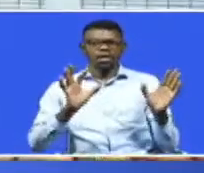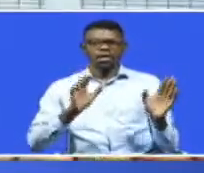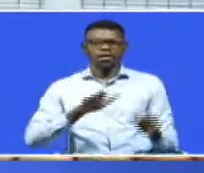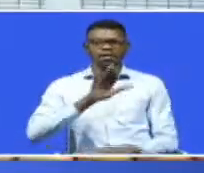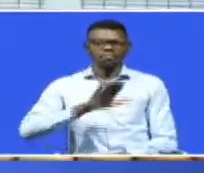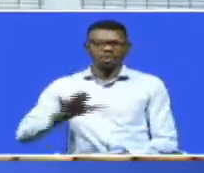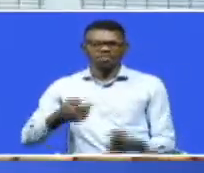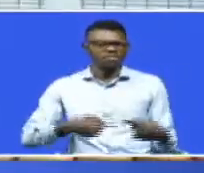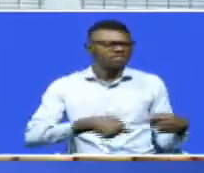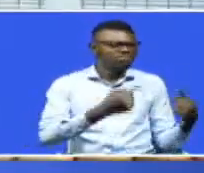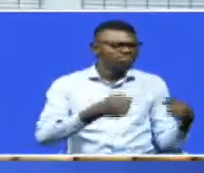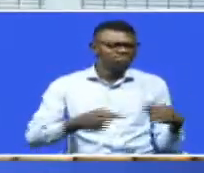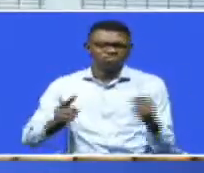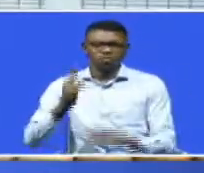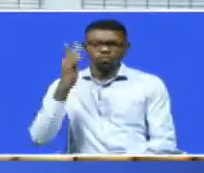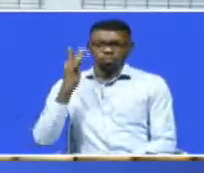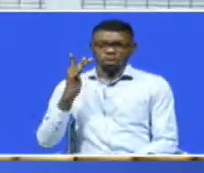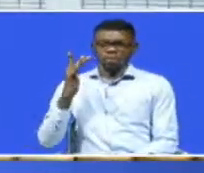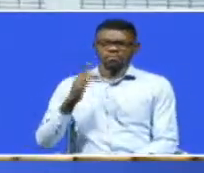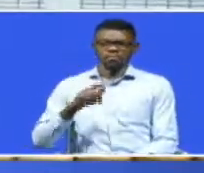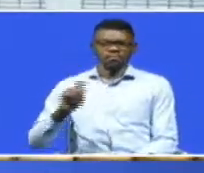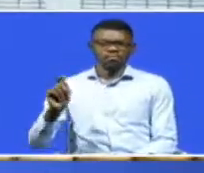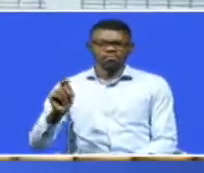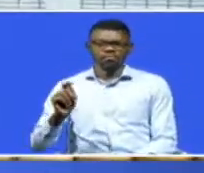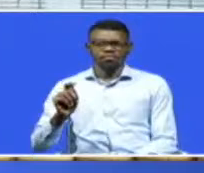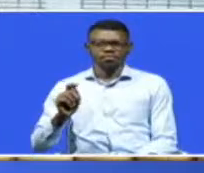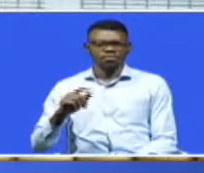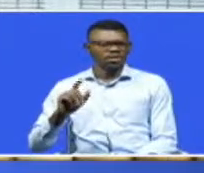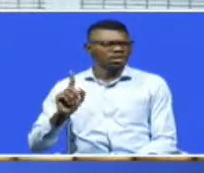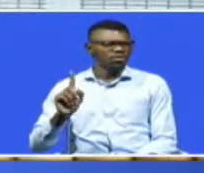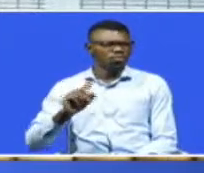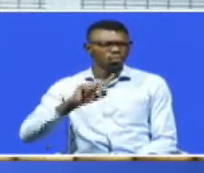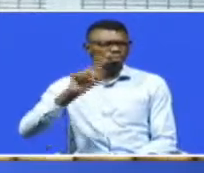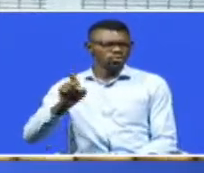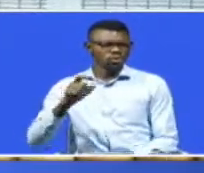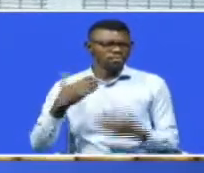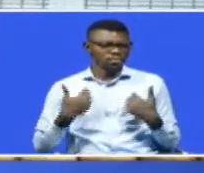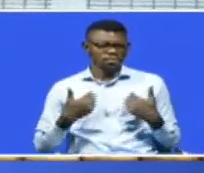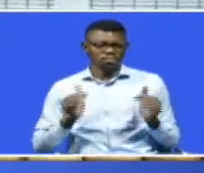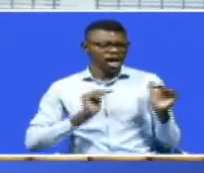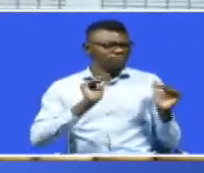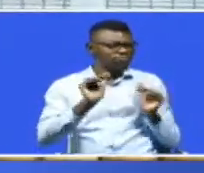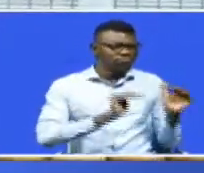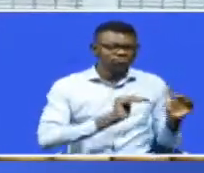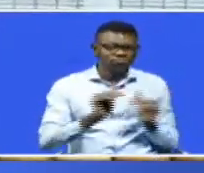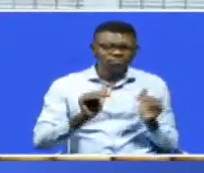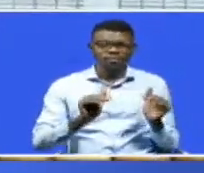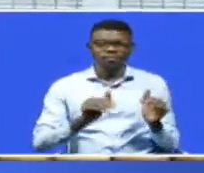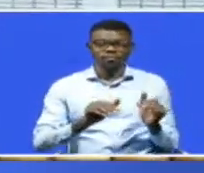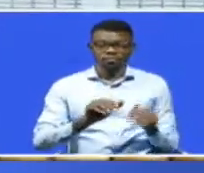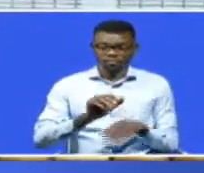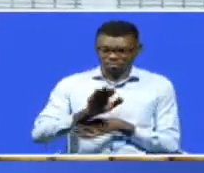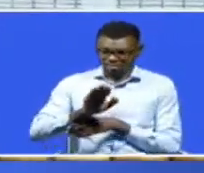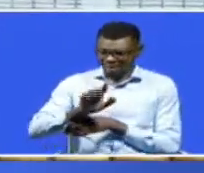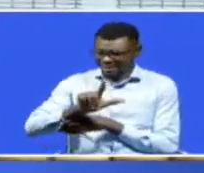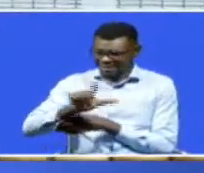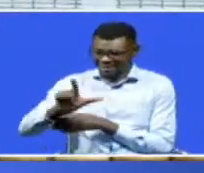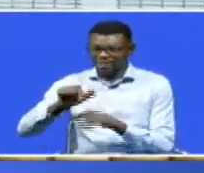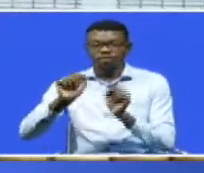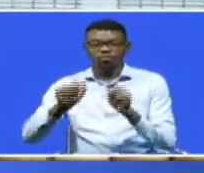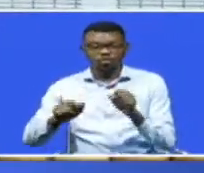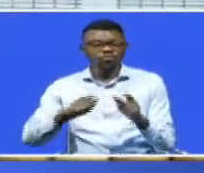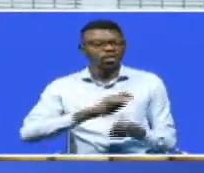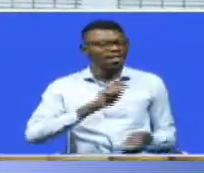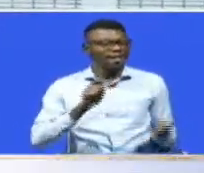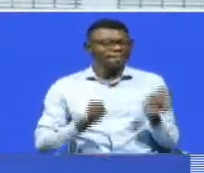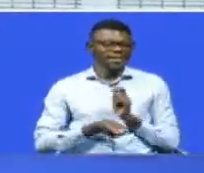bungeni. The main question that everybody is asking is, can the bill be amended to